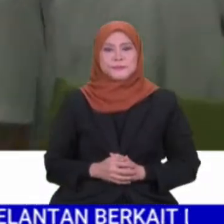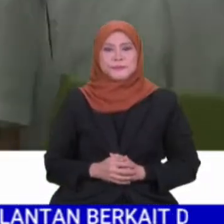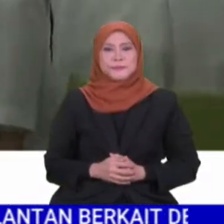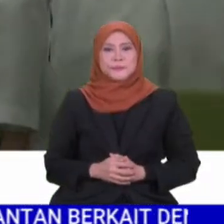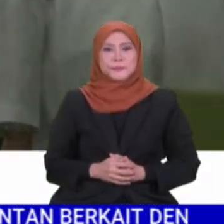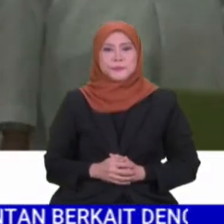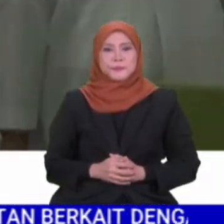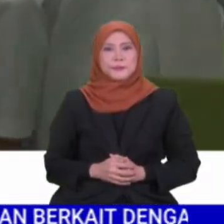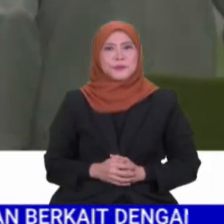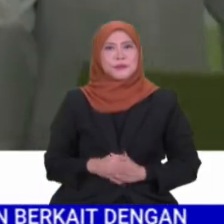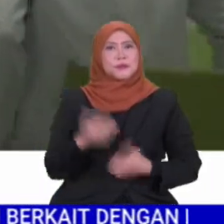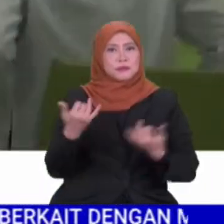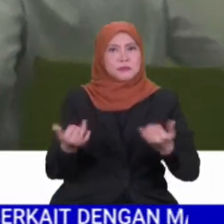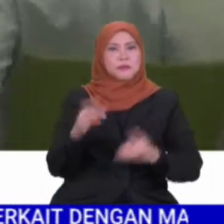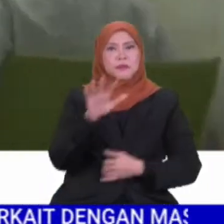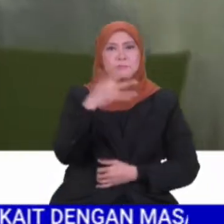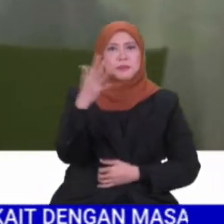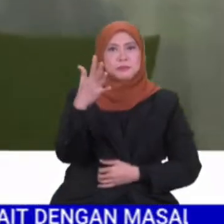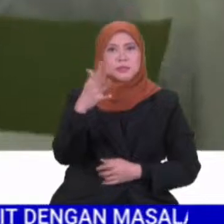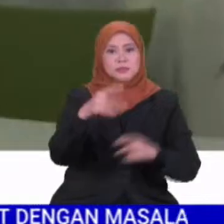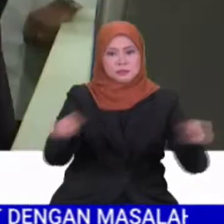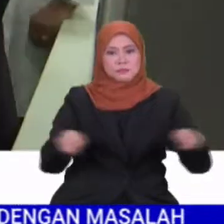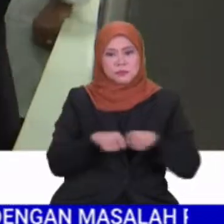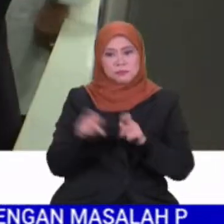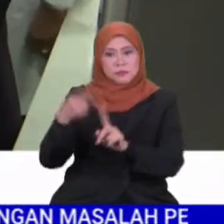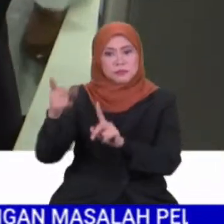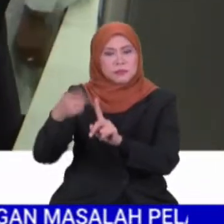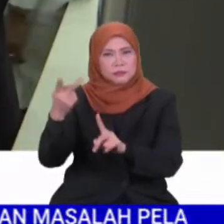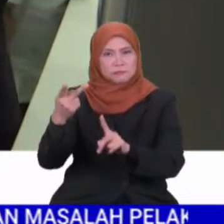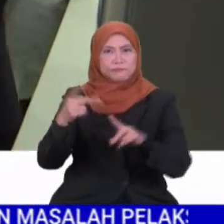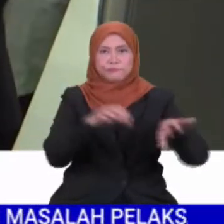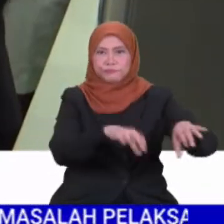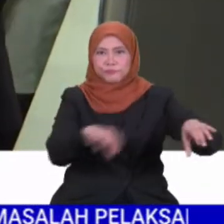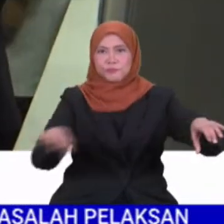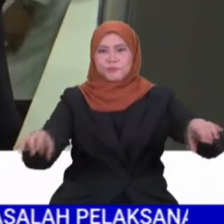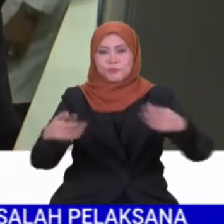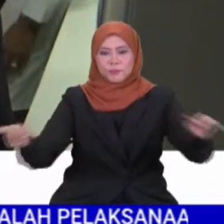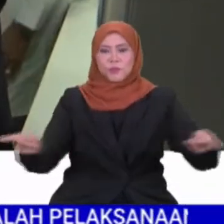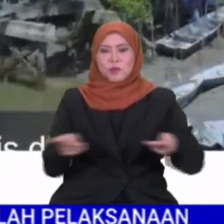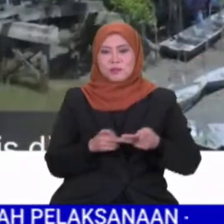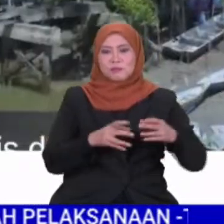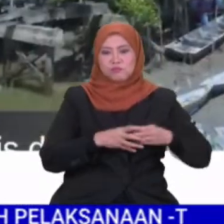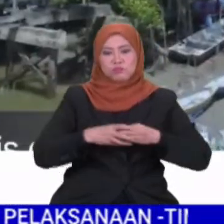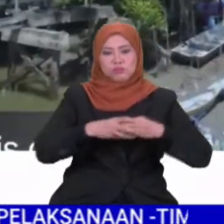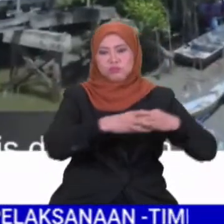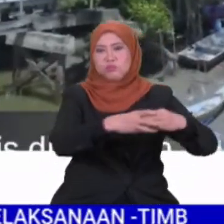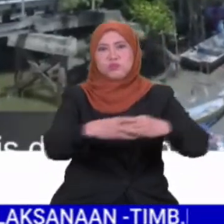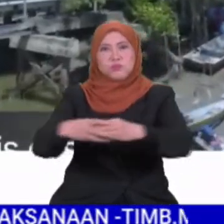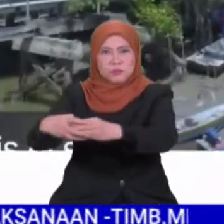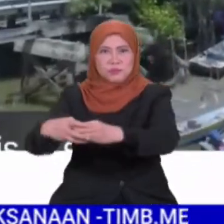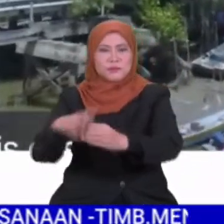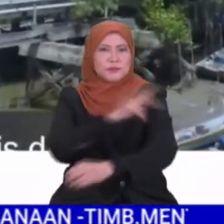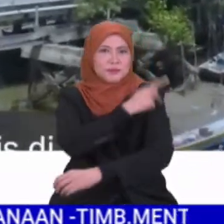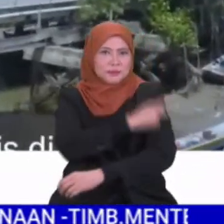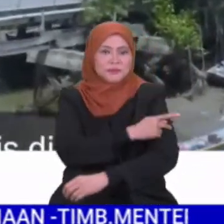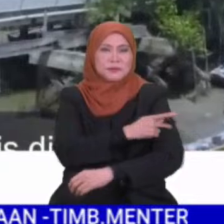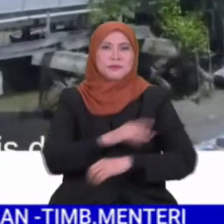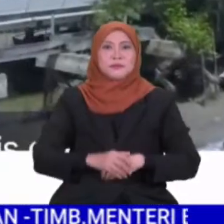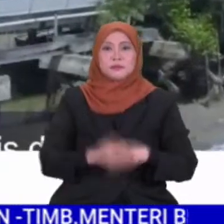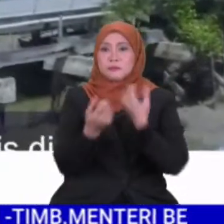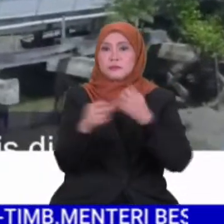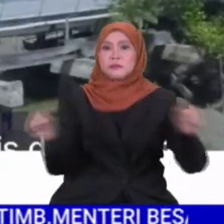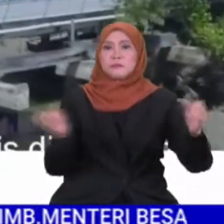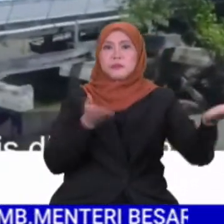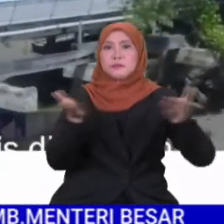Setakat ini, sebanyak 15 lokasi sekitar Pulau Pinang dikenal pasti sebagai kawasan pergerakan K1. Klinik tersebut